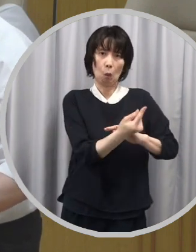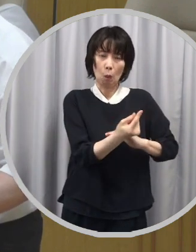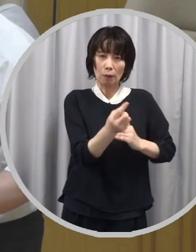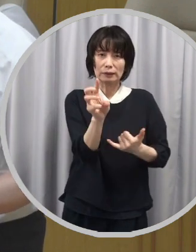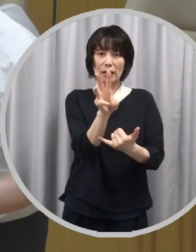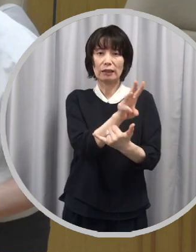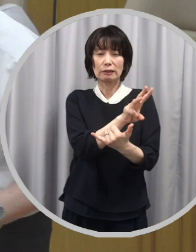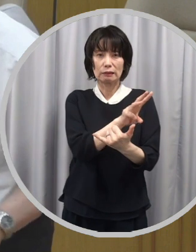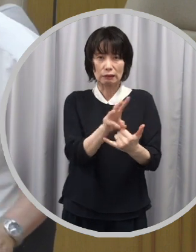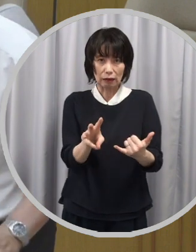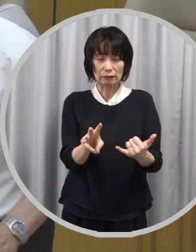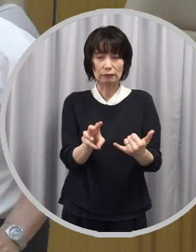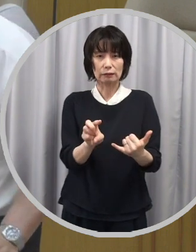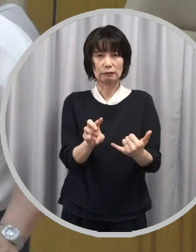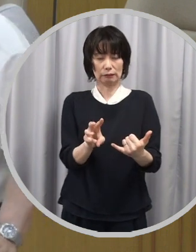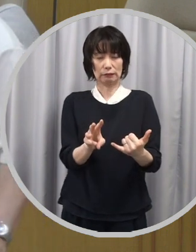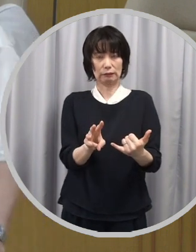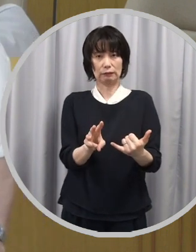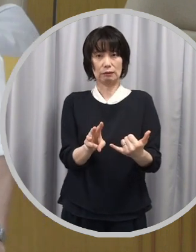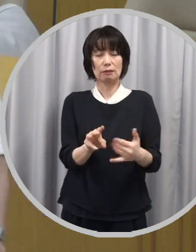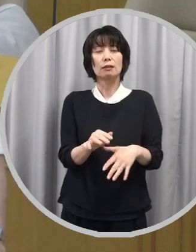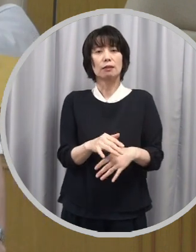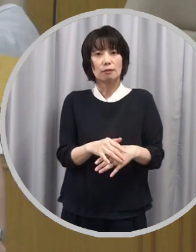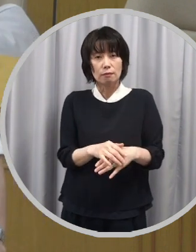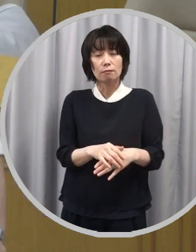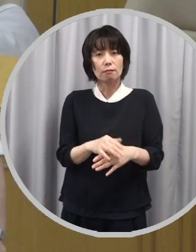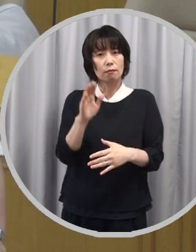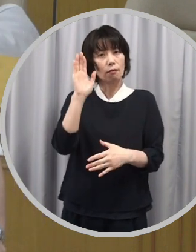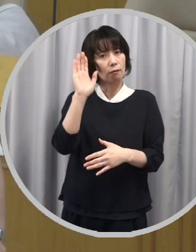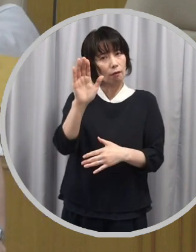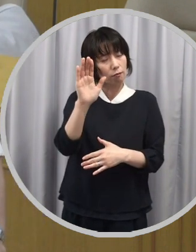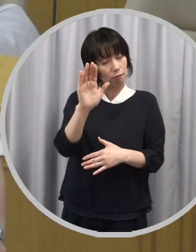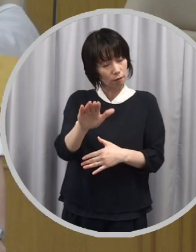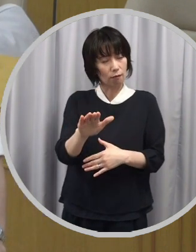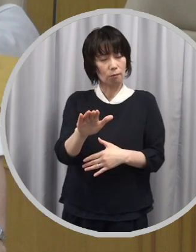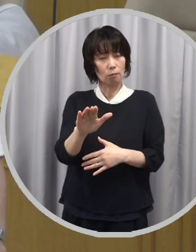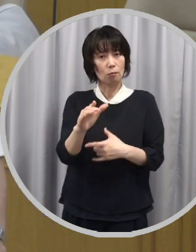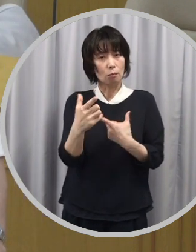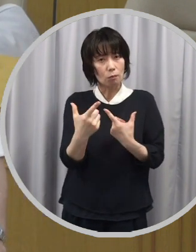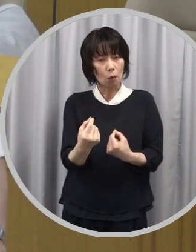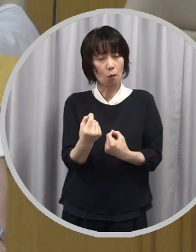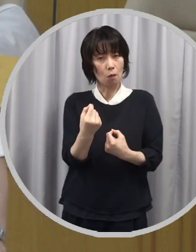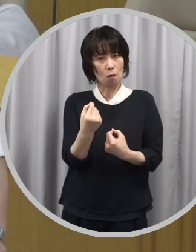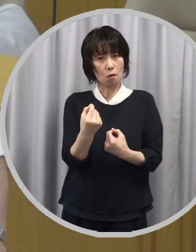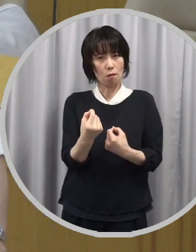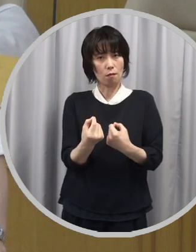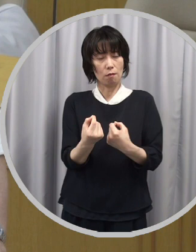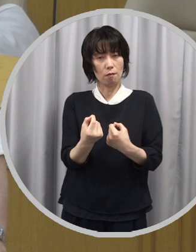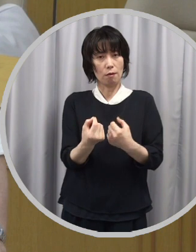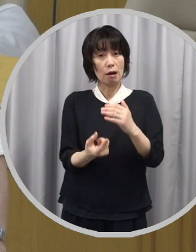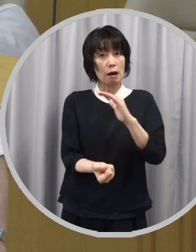してこの先本当に発生が予想される